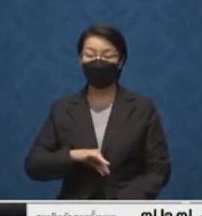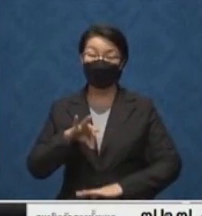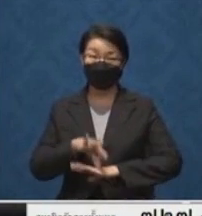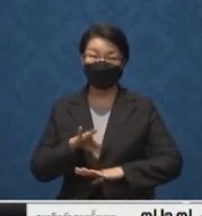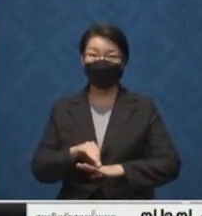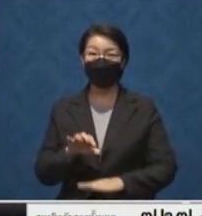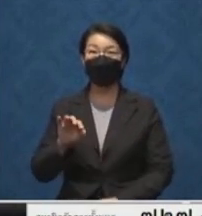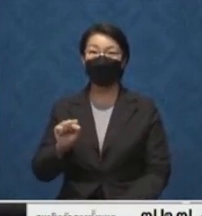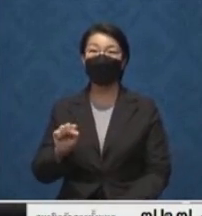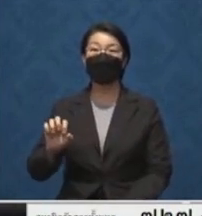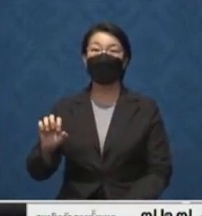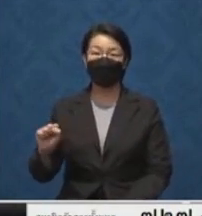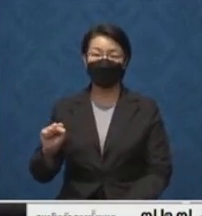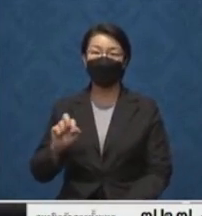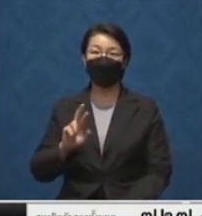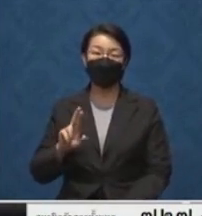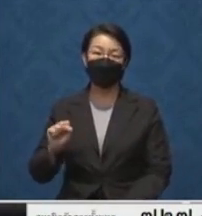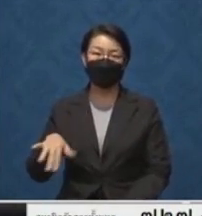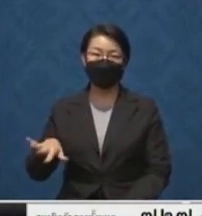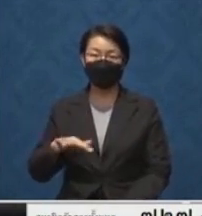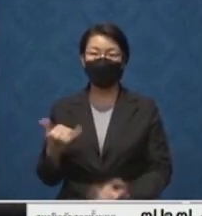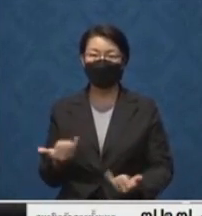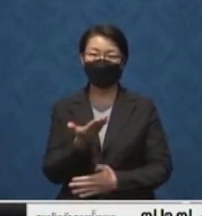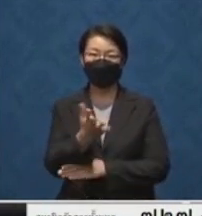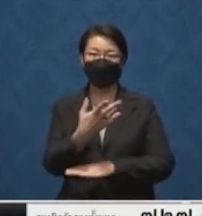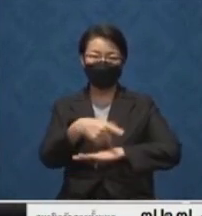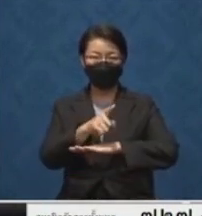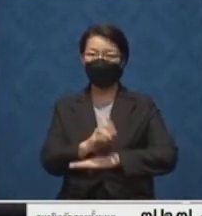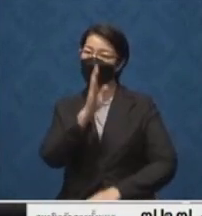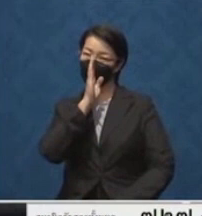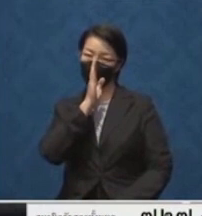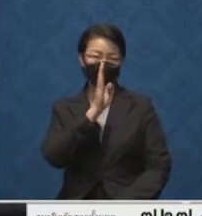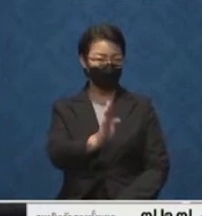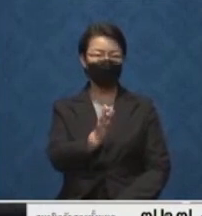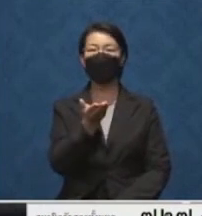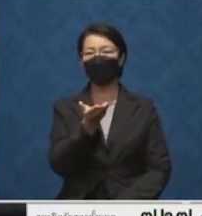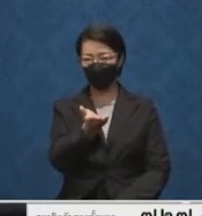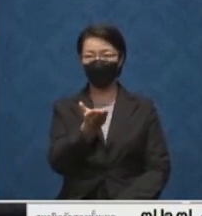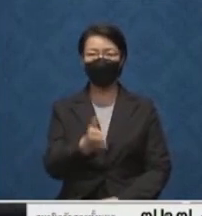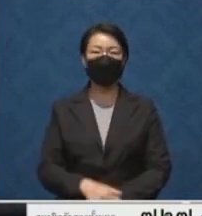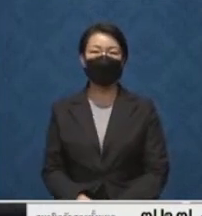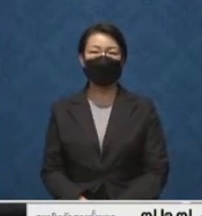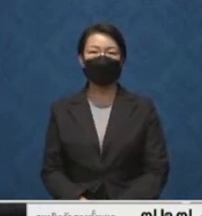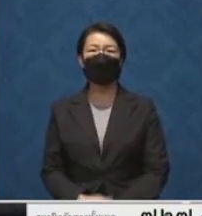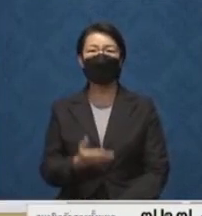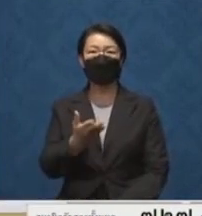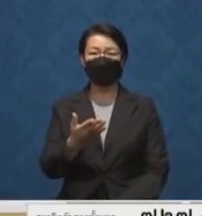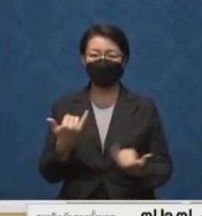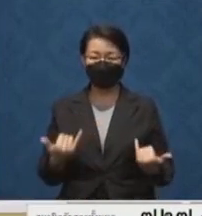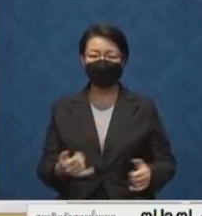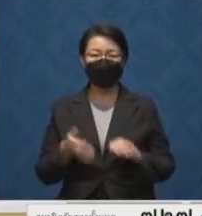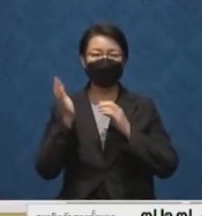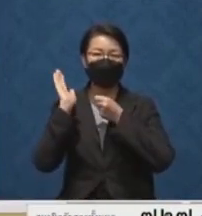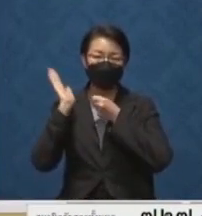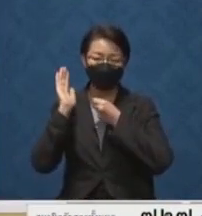ครับท่านประธานต้องตรงไปตรงมาอย่างที่ท่านผู้อภิปรายเนี่ยอาจารย์เส